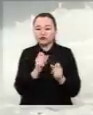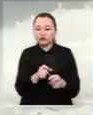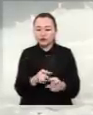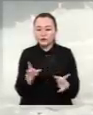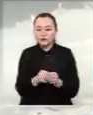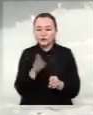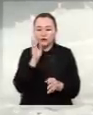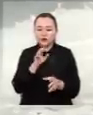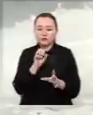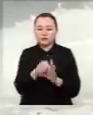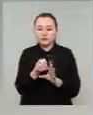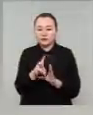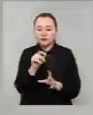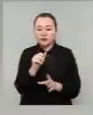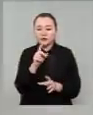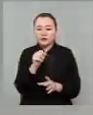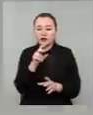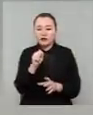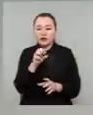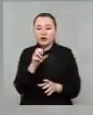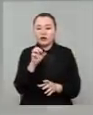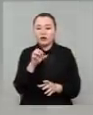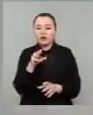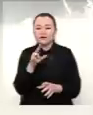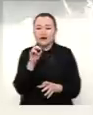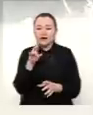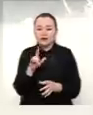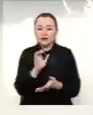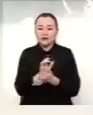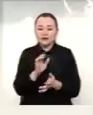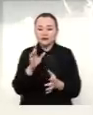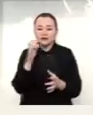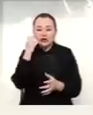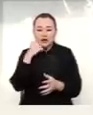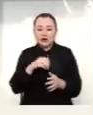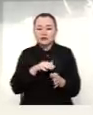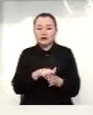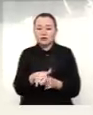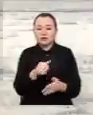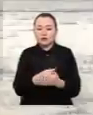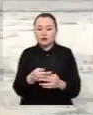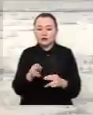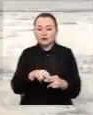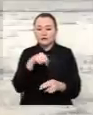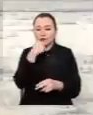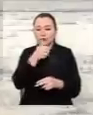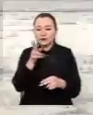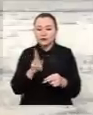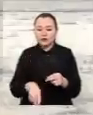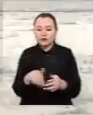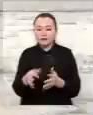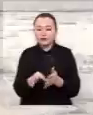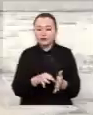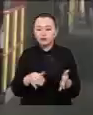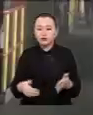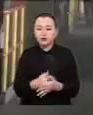водой сливают на золоотвалы. По словам руководства ТЭЦ, старый заполнится до конца этого года. Если срочно не